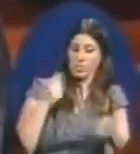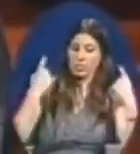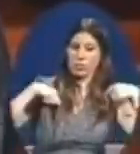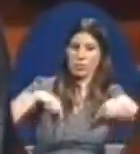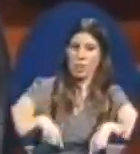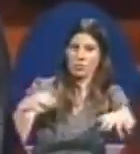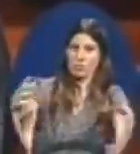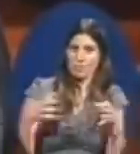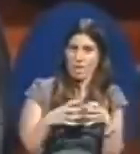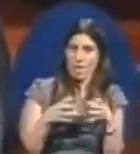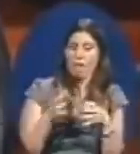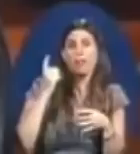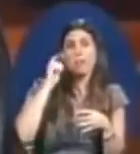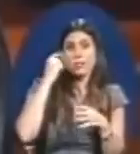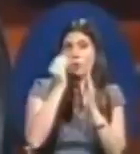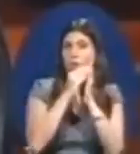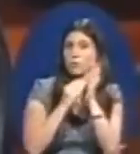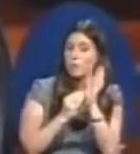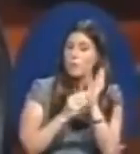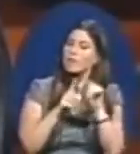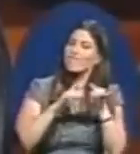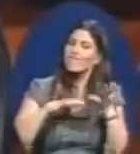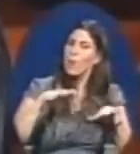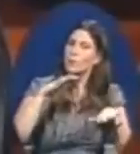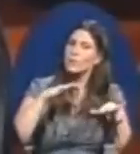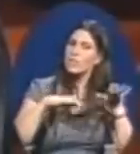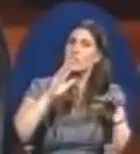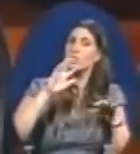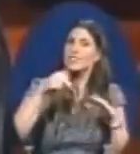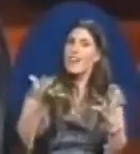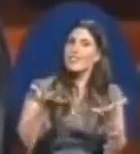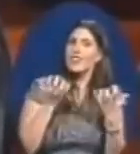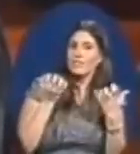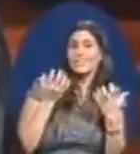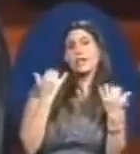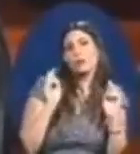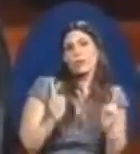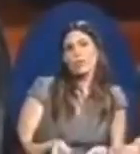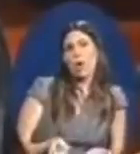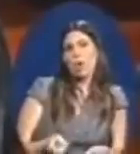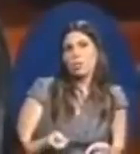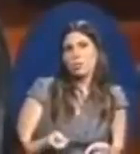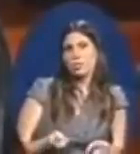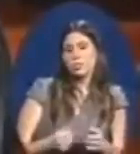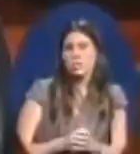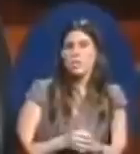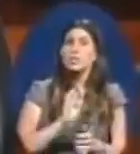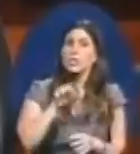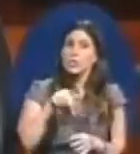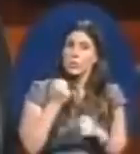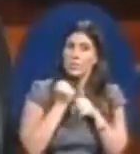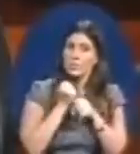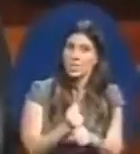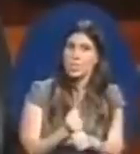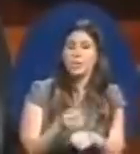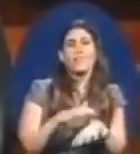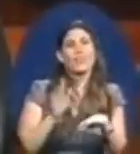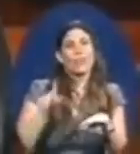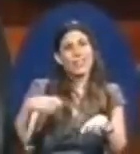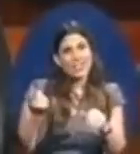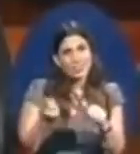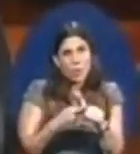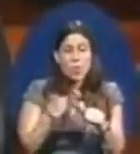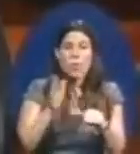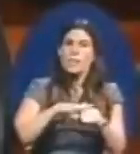יושבת ראש מפלגה, לדאוג לרשימה מאוזנת, שתהיה אטרקטיבית כמה שאפשר, שיהיו בה נציגים מתחום